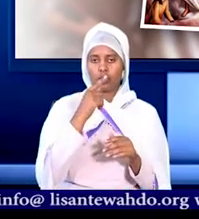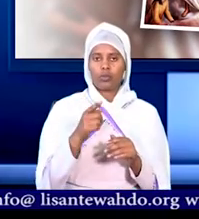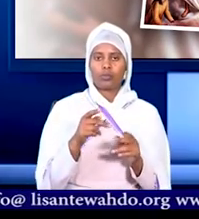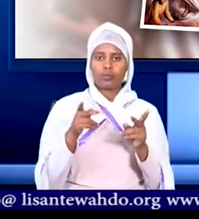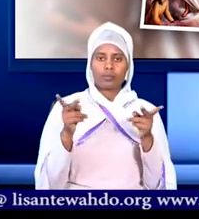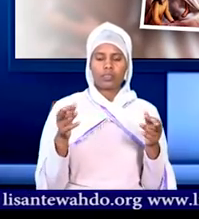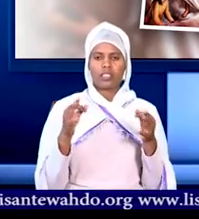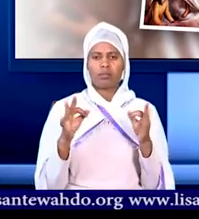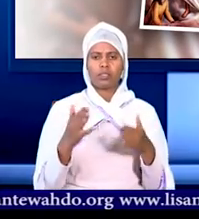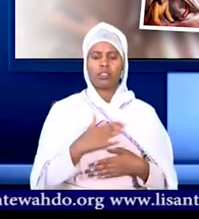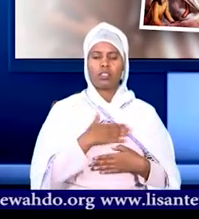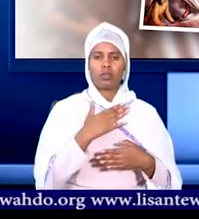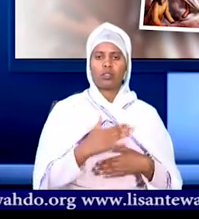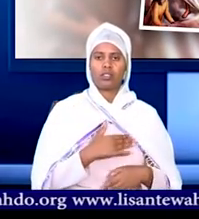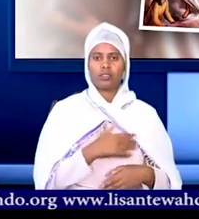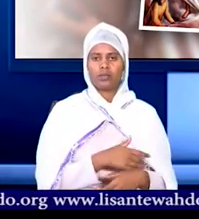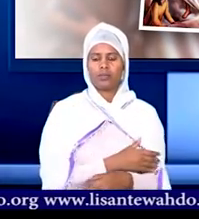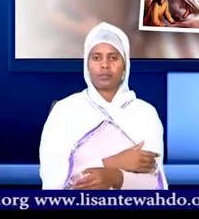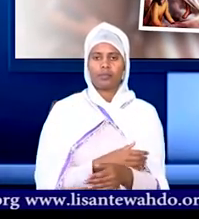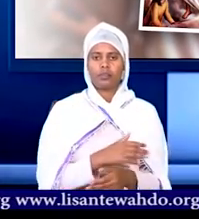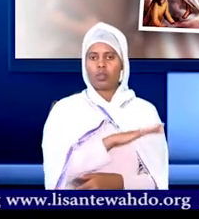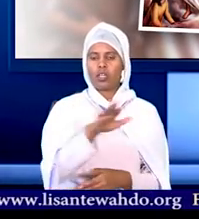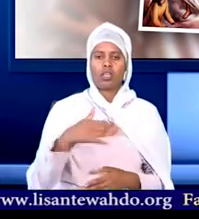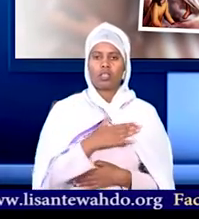ተሓጒስና በለ። ከመይ ኢሉ